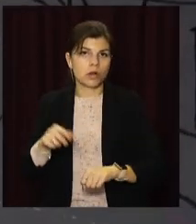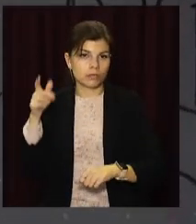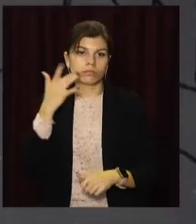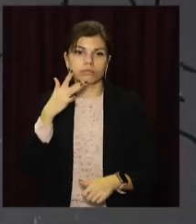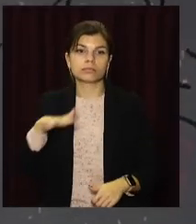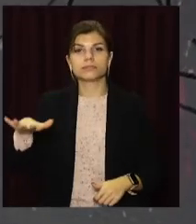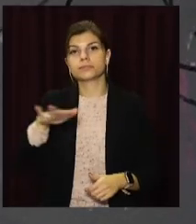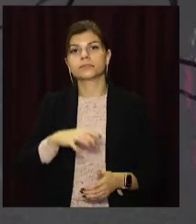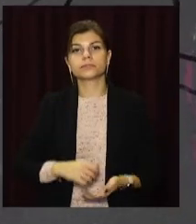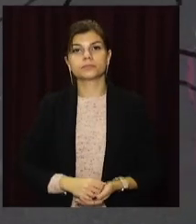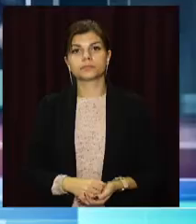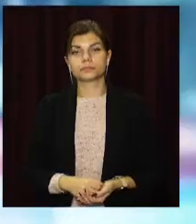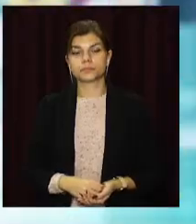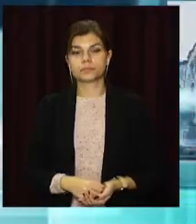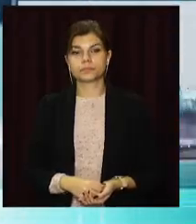News, телеканал «Відкритий».